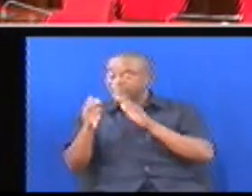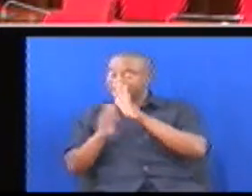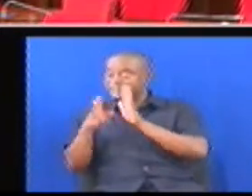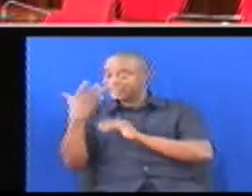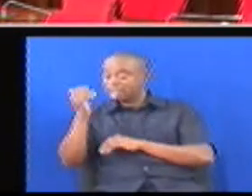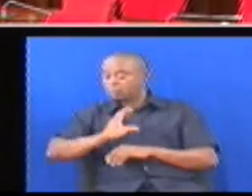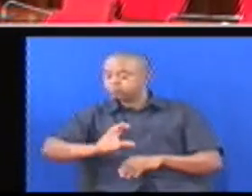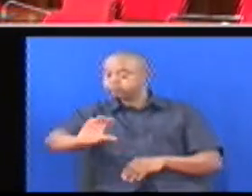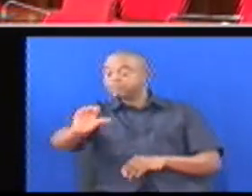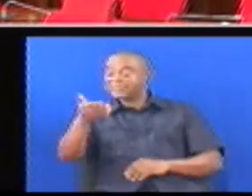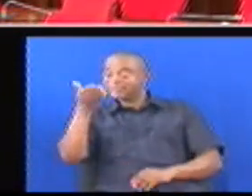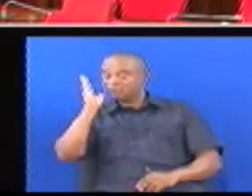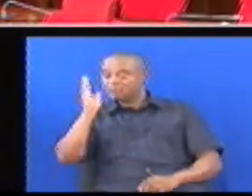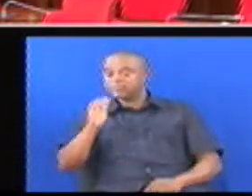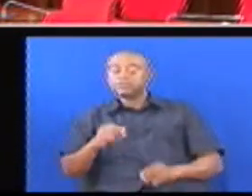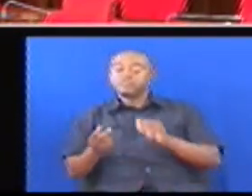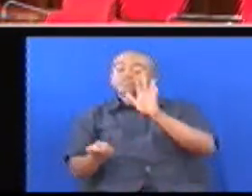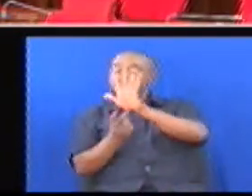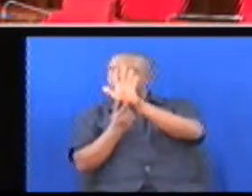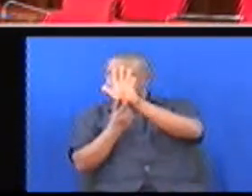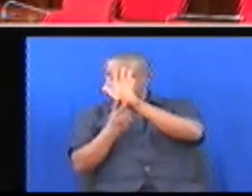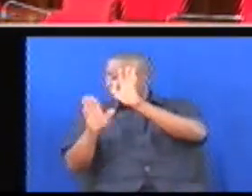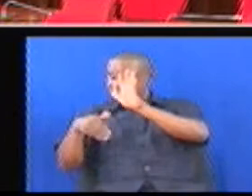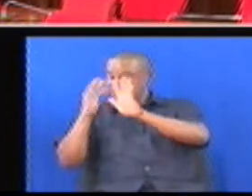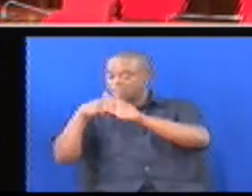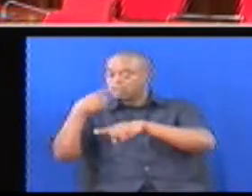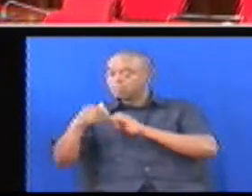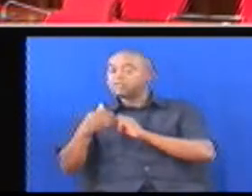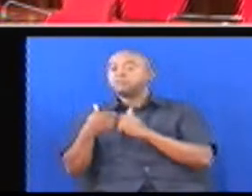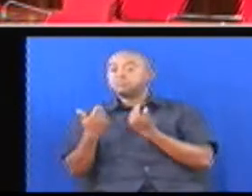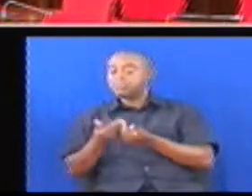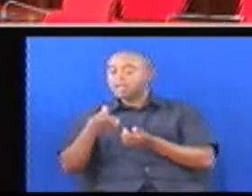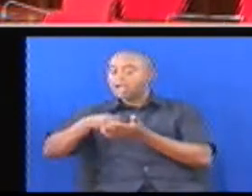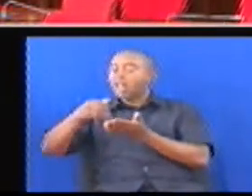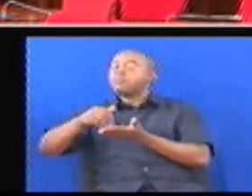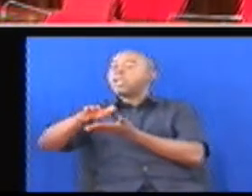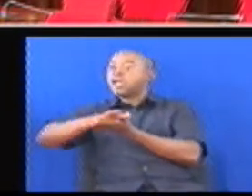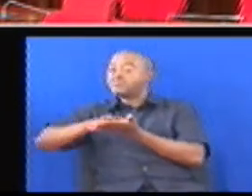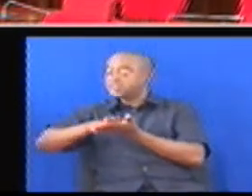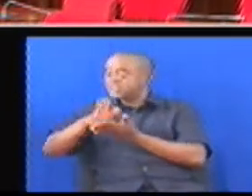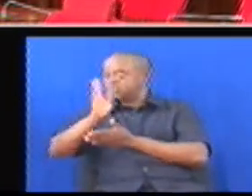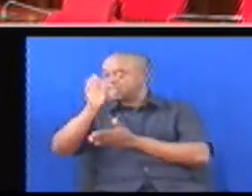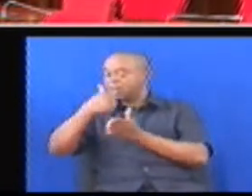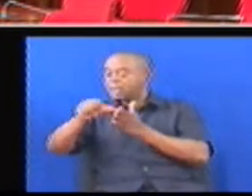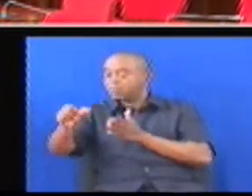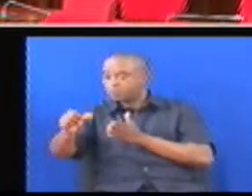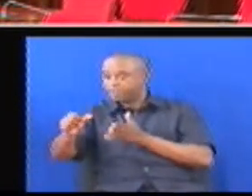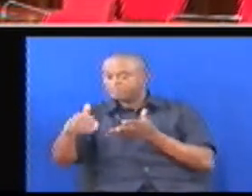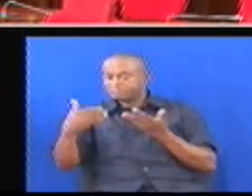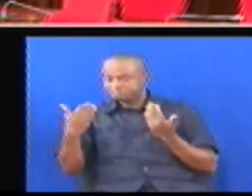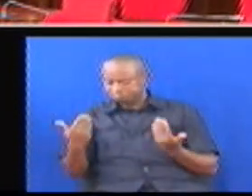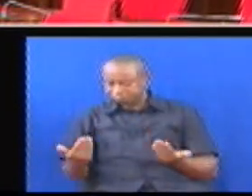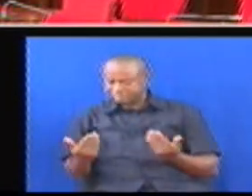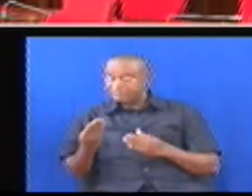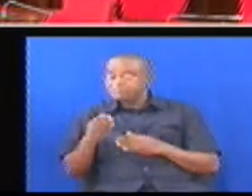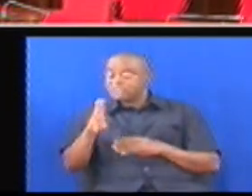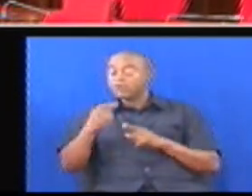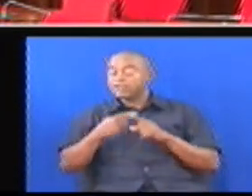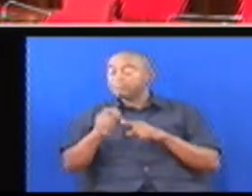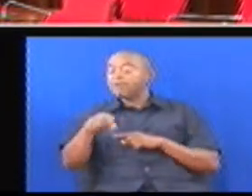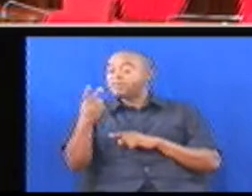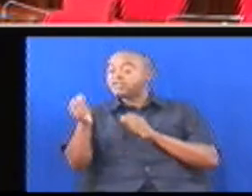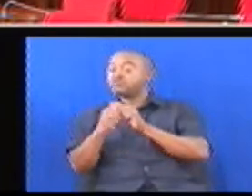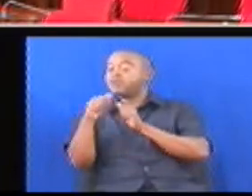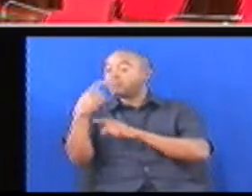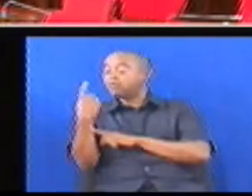280.95 zimetolewa. Saba, serikali imeendelea kugharamia elimu msingi bila ada ambapo zimetolewa shilingi bilioni